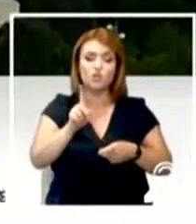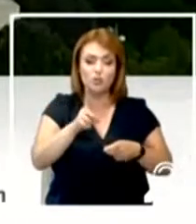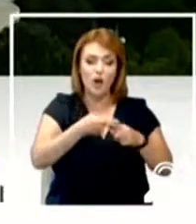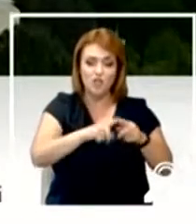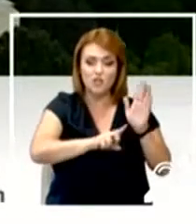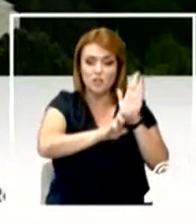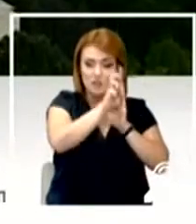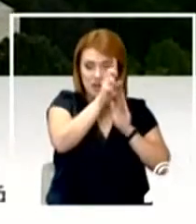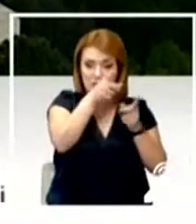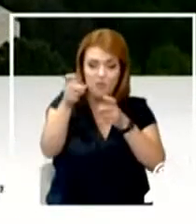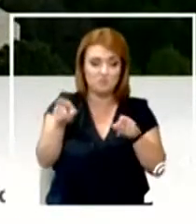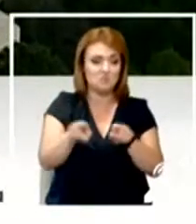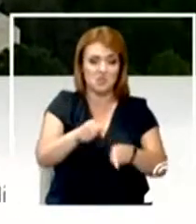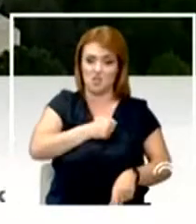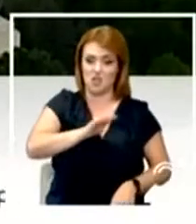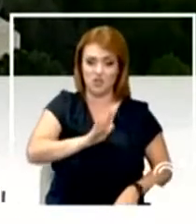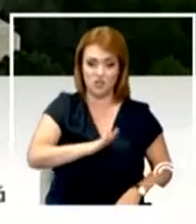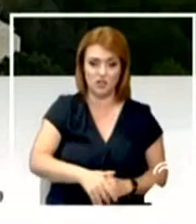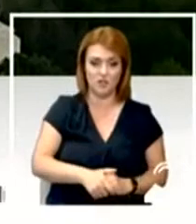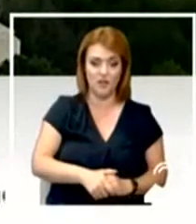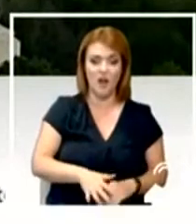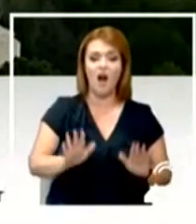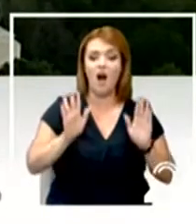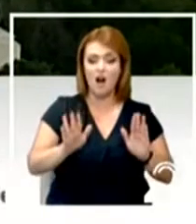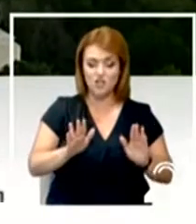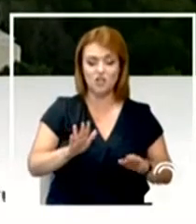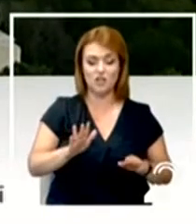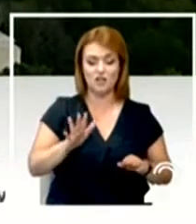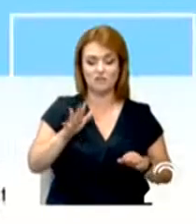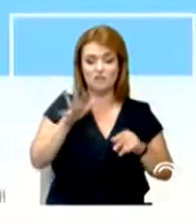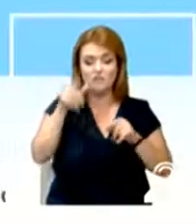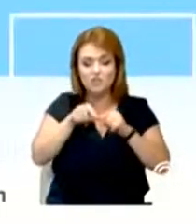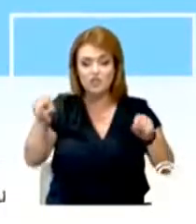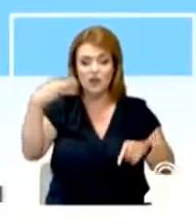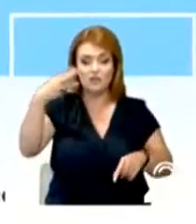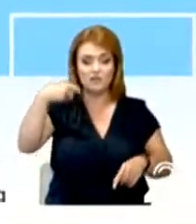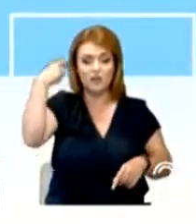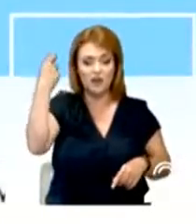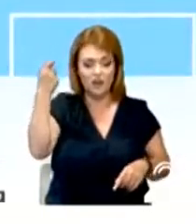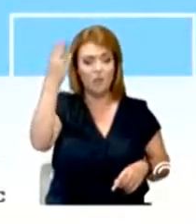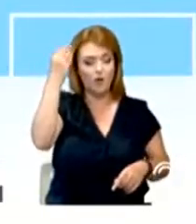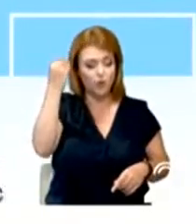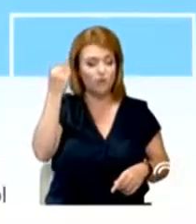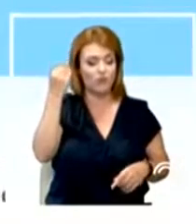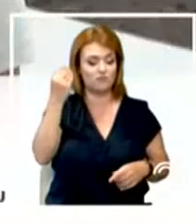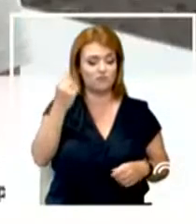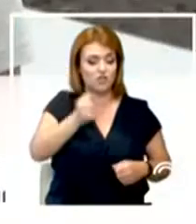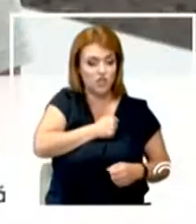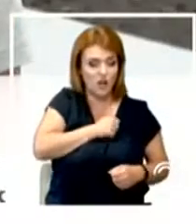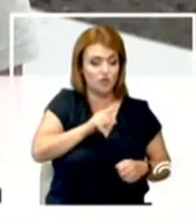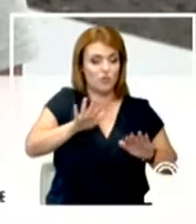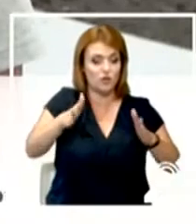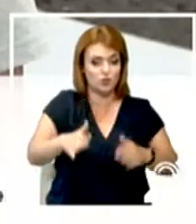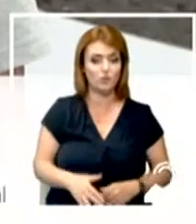și Republica Moldova există de decenii cu o rană ce sângerează în fiecare an, parcă tot mai puternic.